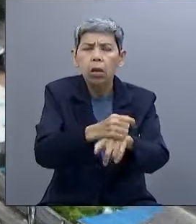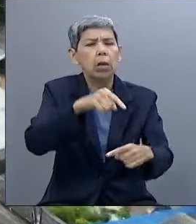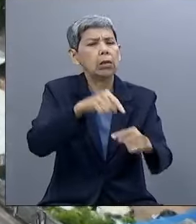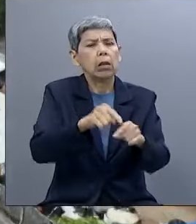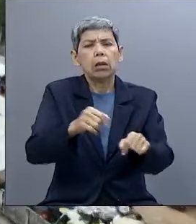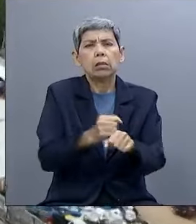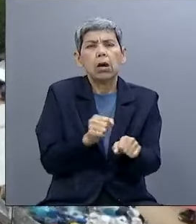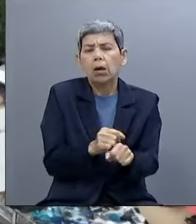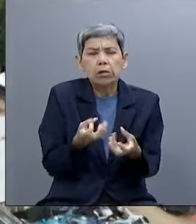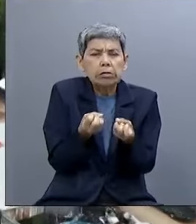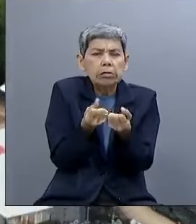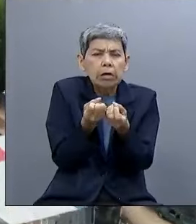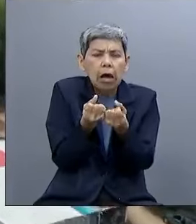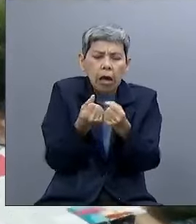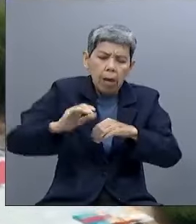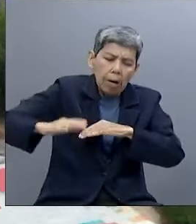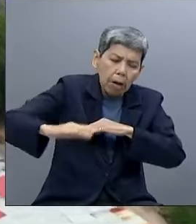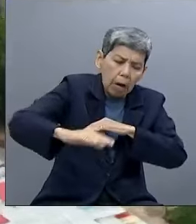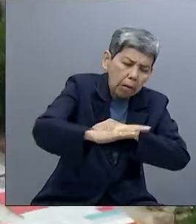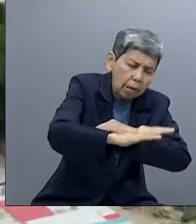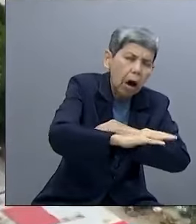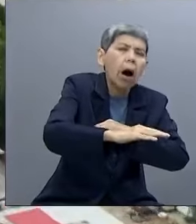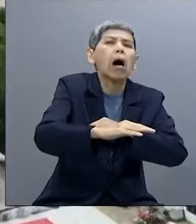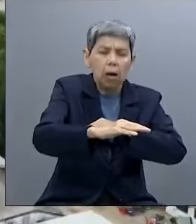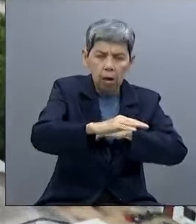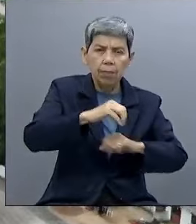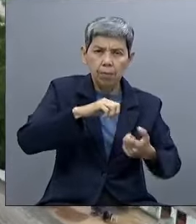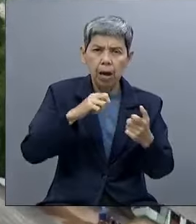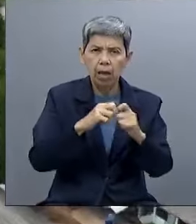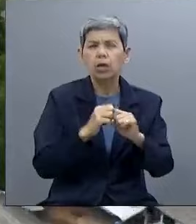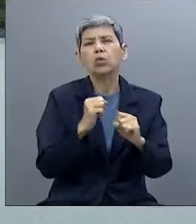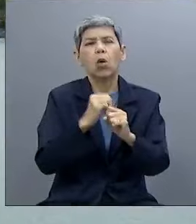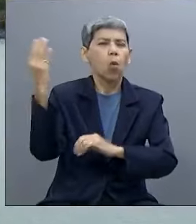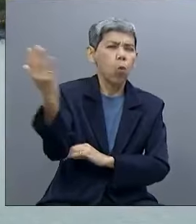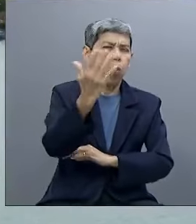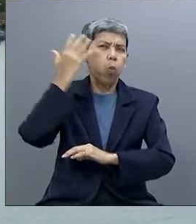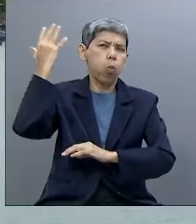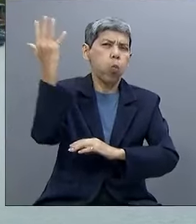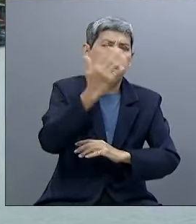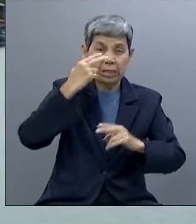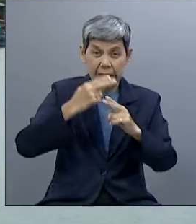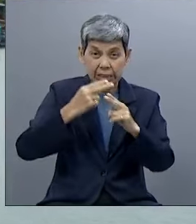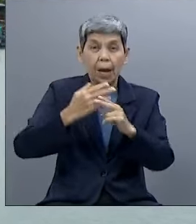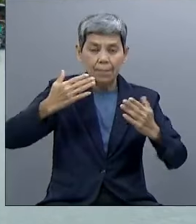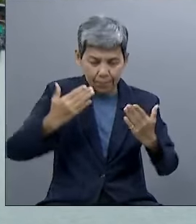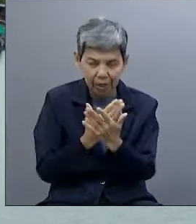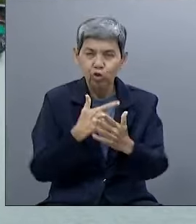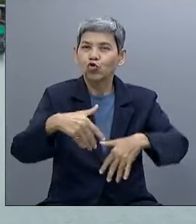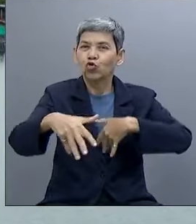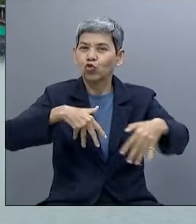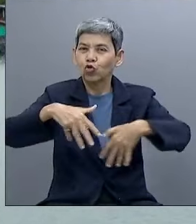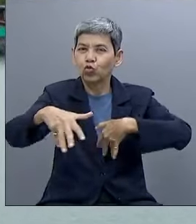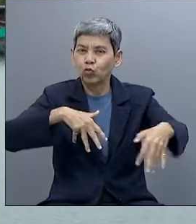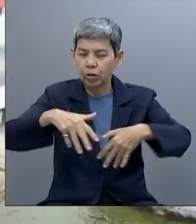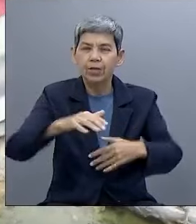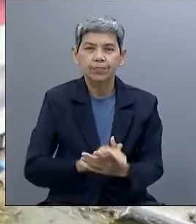ถูกทรายทับถมและปิดกั้นทางด้านตะวันออกเนื่องจากภัยพิบัติมรสุมจึงเปลี่ยนชื่อเรียกเป็นชุมชนบ้านก้นปึก